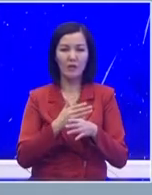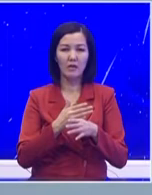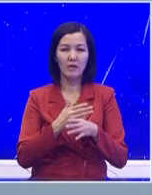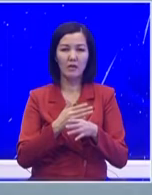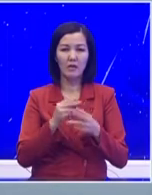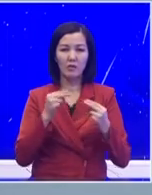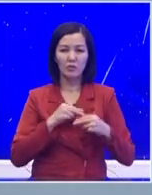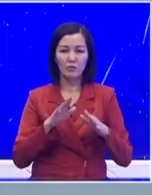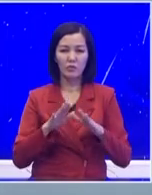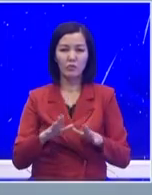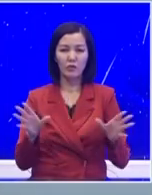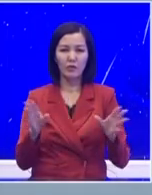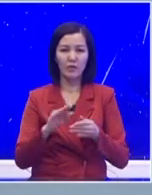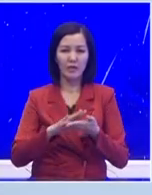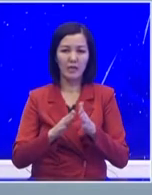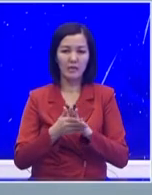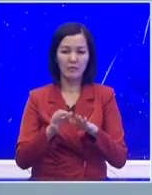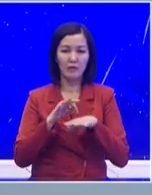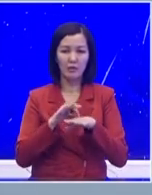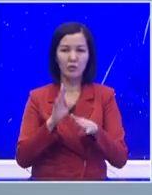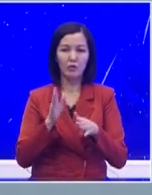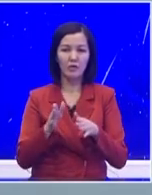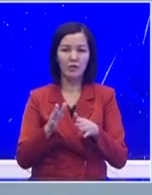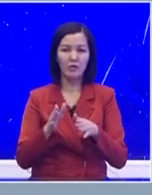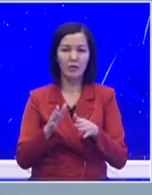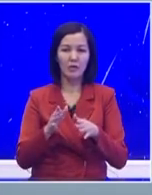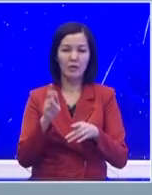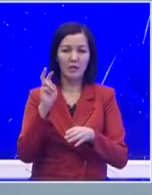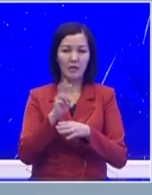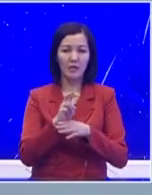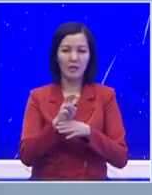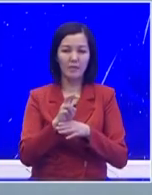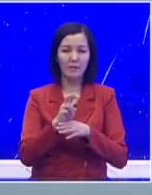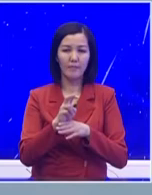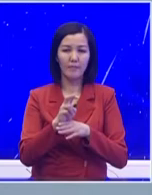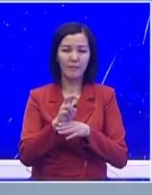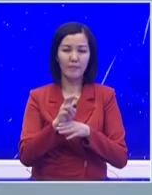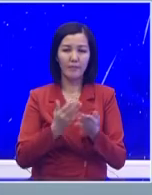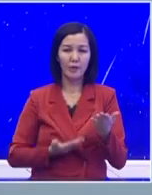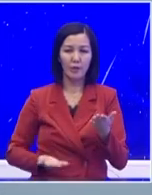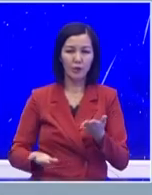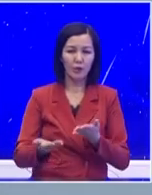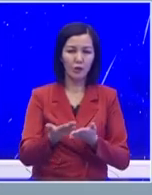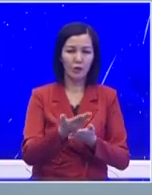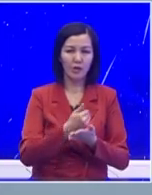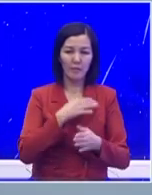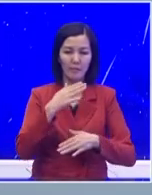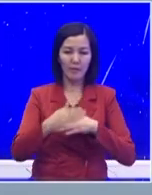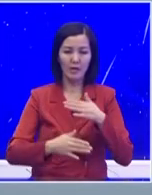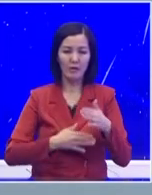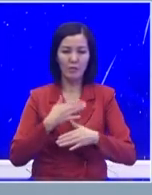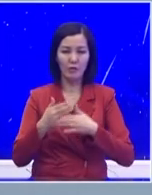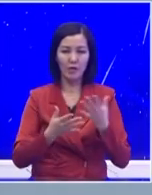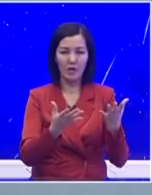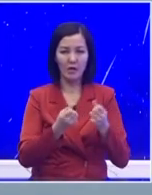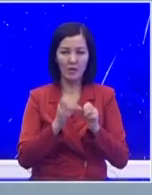жұмыс орындары соларменен келісімшарт жасалып жатыр. Ол кісілер келіп бұл жақтан жаңағы переработкіге